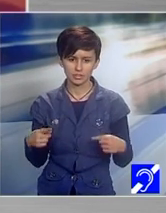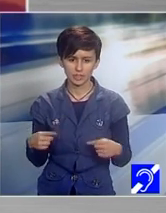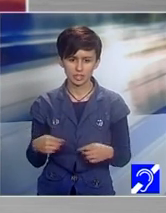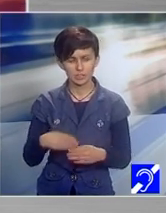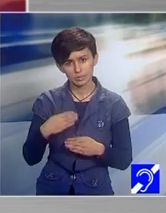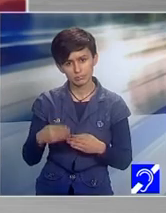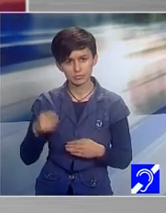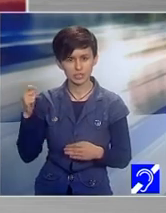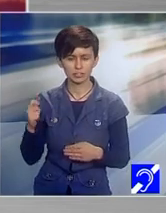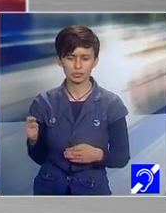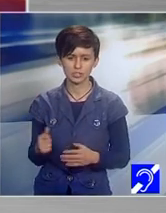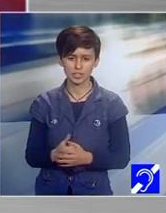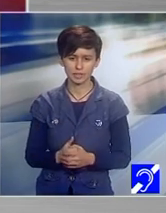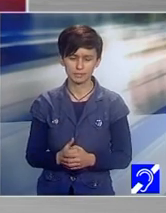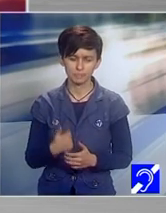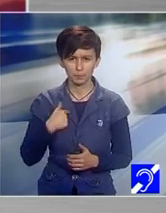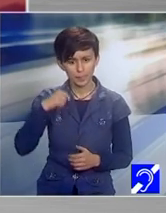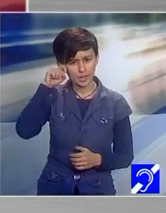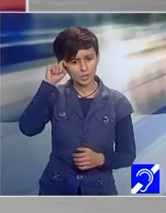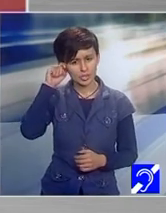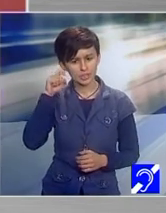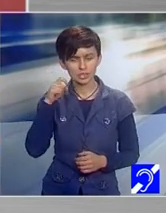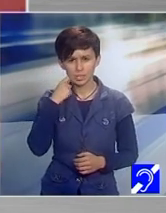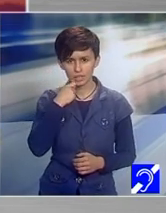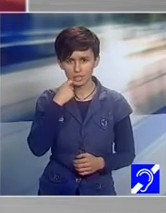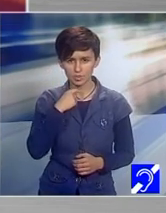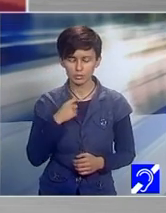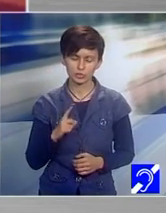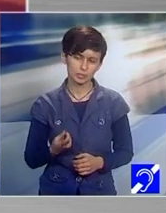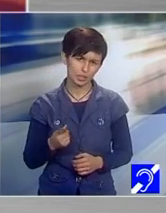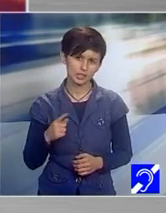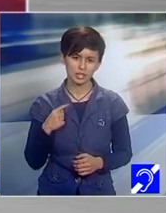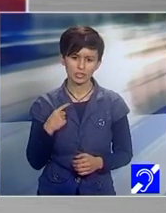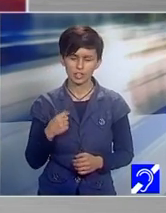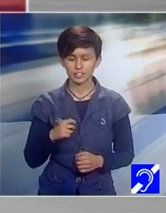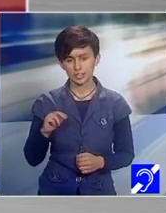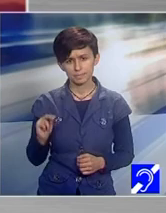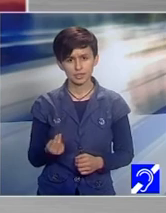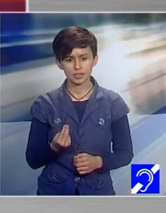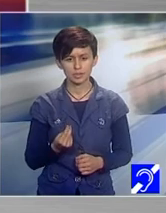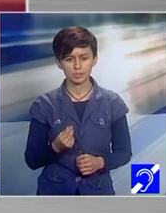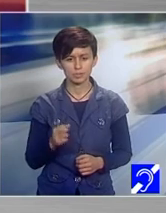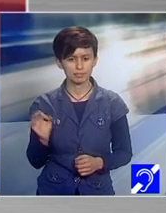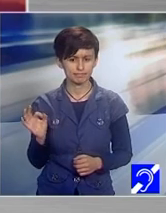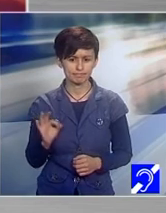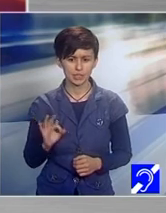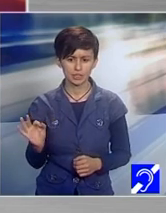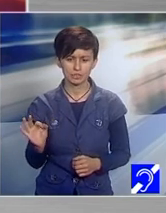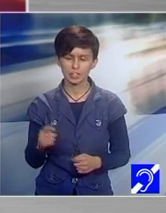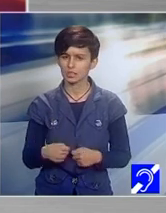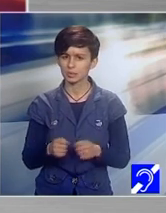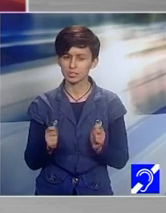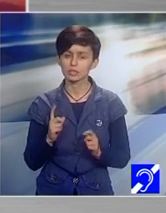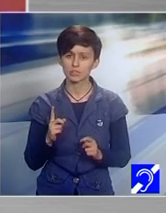țării. Deci, cred că în Cluj, acum poate că nu este ideal peste tot, dar este mult, mult deasupra